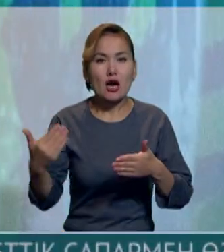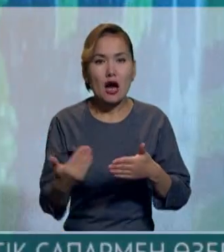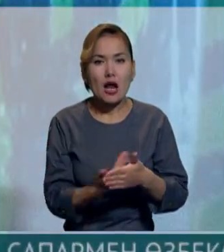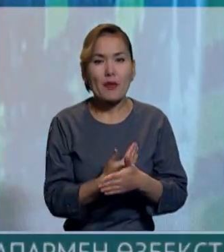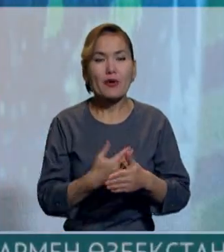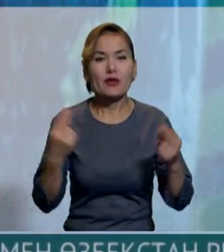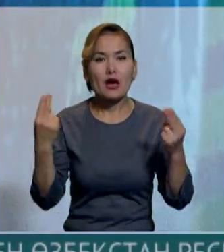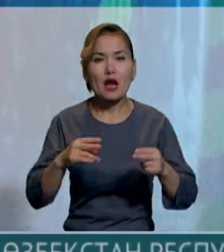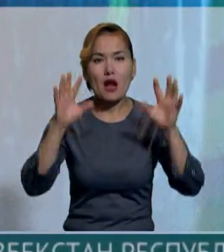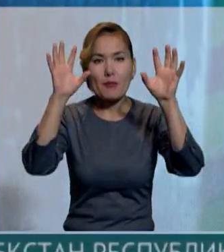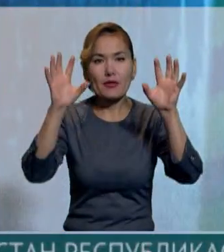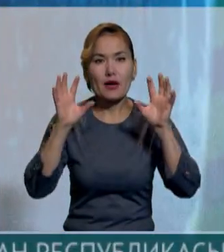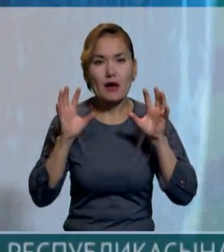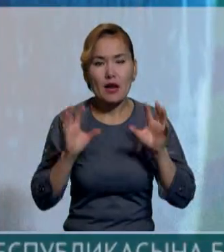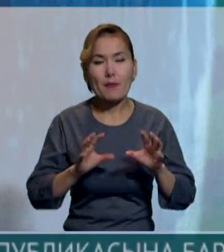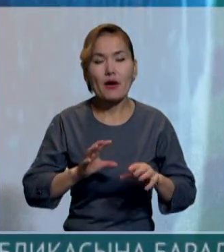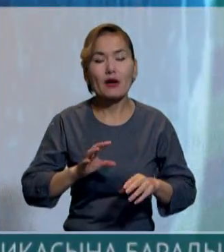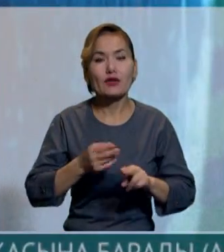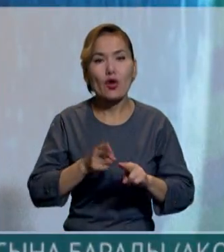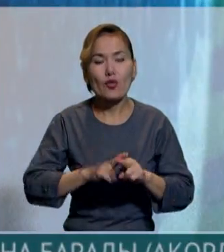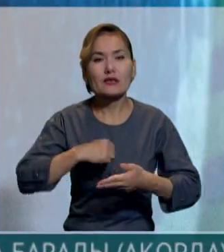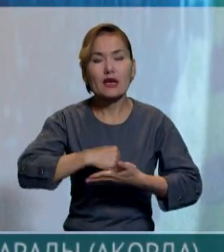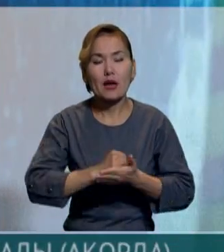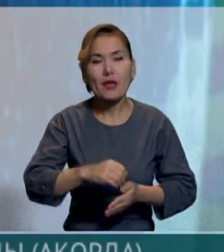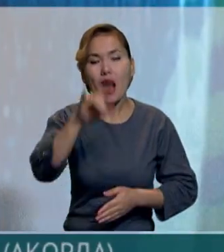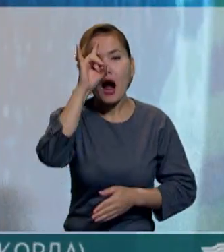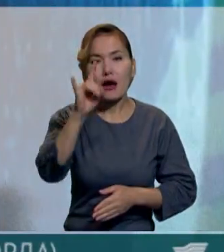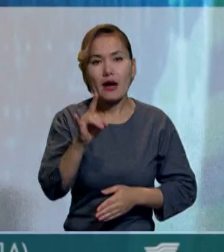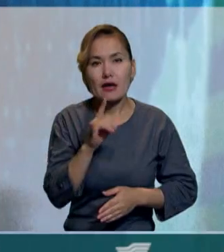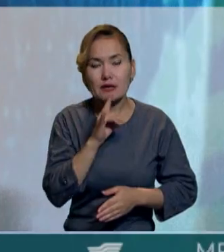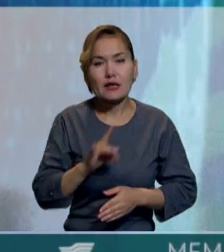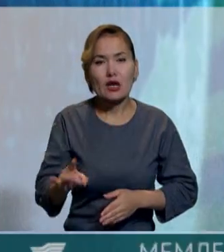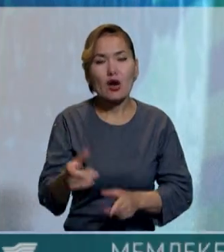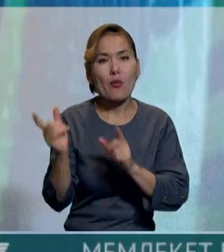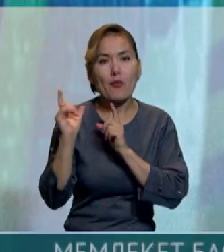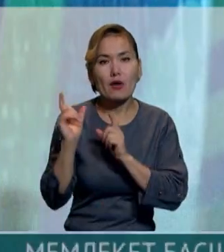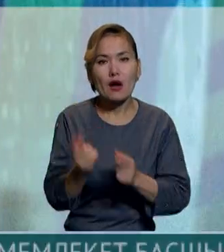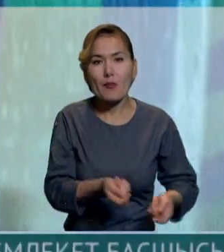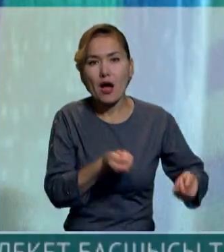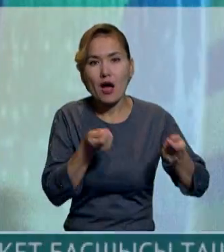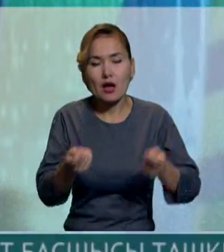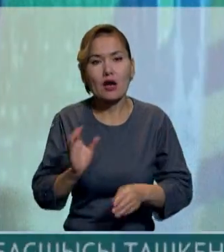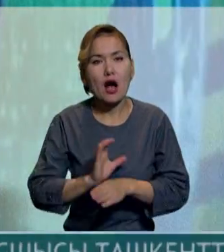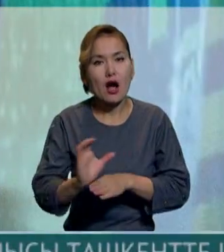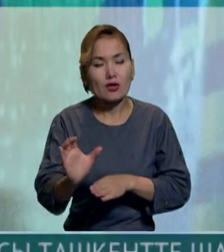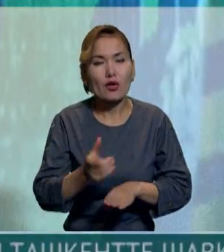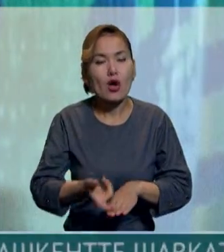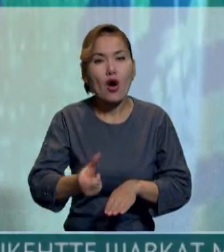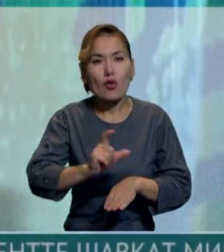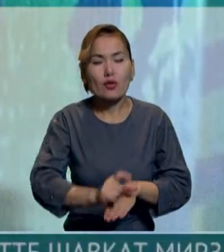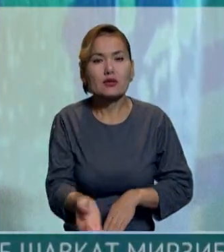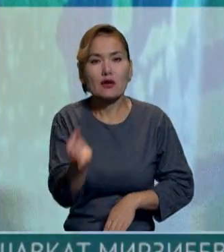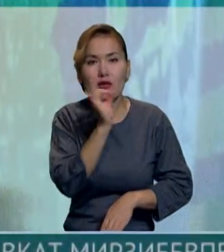Жаңа кеден кодексі Қазақстанға транзиттік және экспорттық әлеуетті тиімдірек пайдалануға мүмкіндік береді. Бұл құжат бүгін